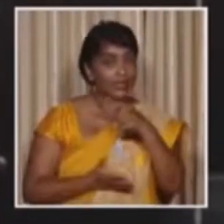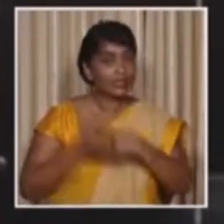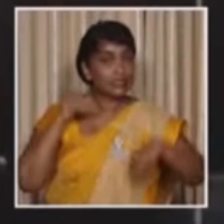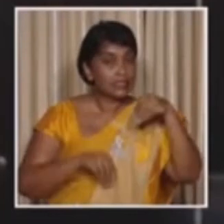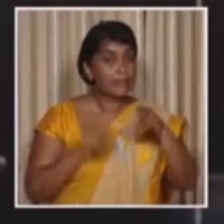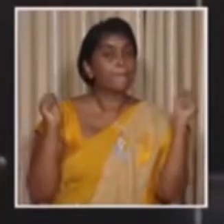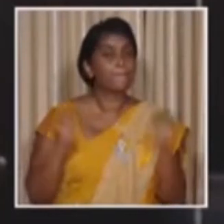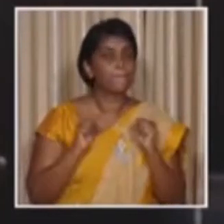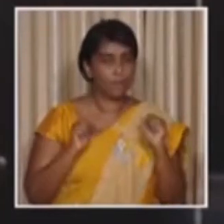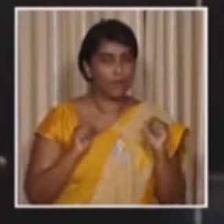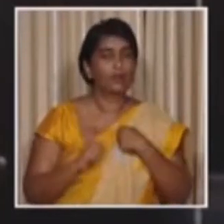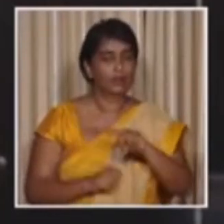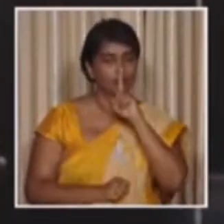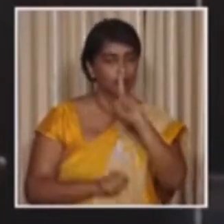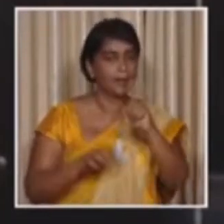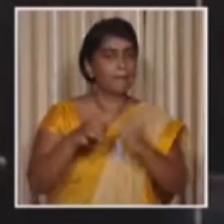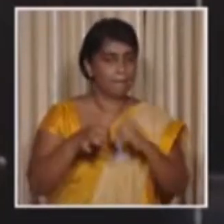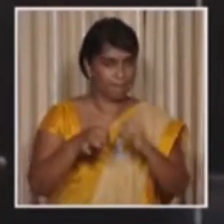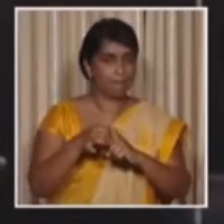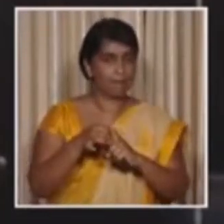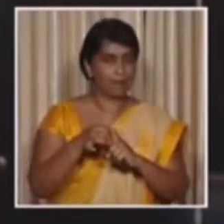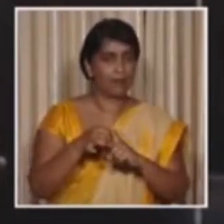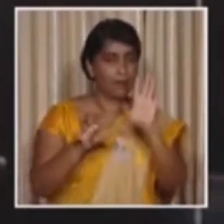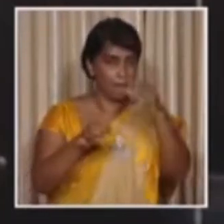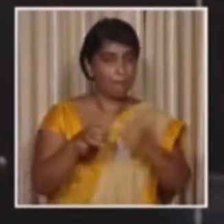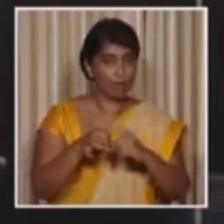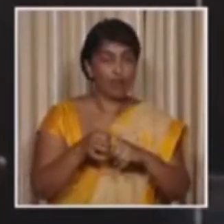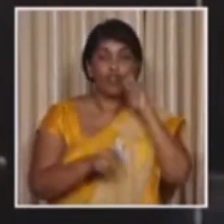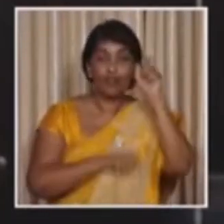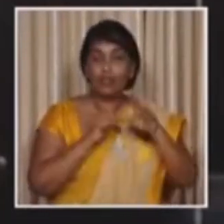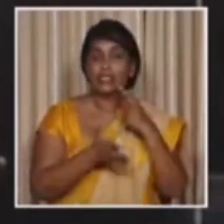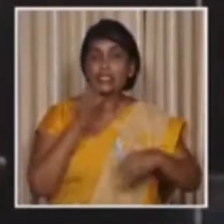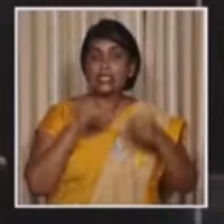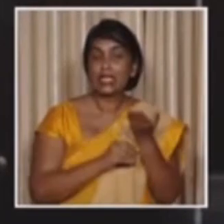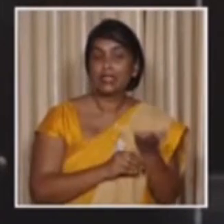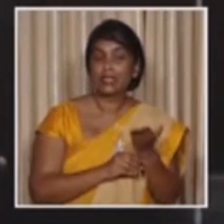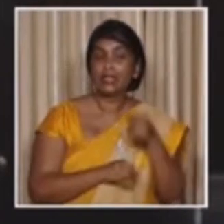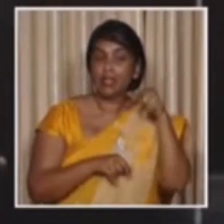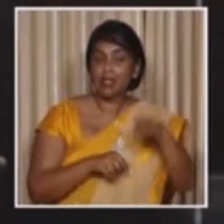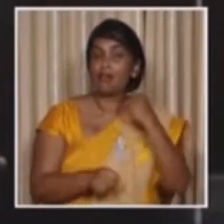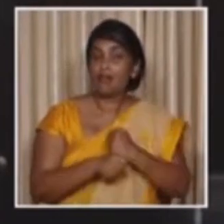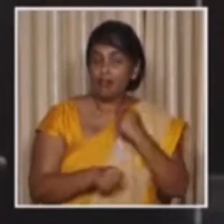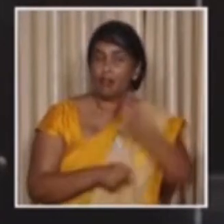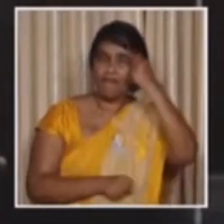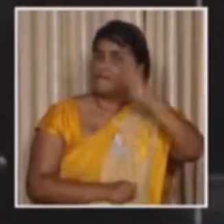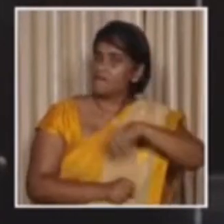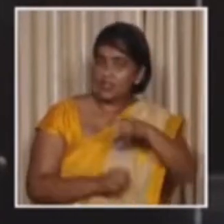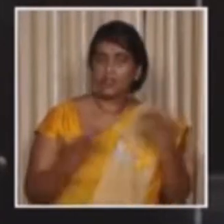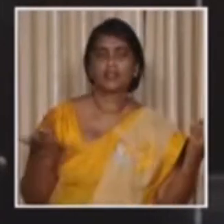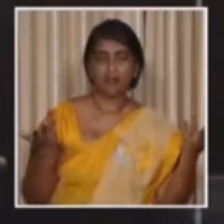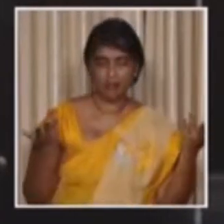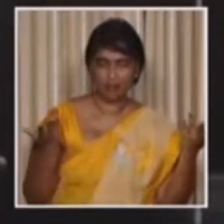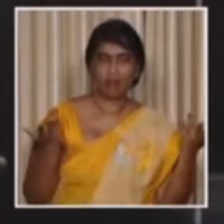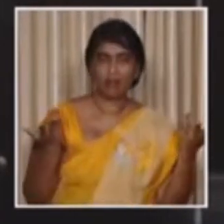ඡන්දයකට බයයි. මම ඔබතුමාට කියන ප්‍රශ්නේ ජනාධිපතිතුමනි. ප්‍රශ්නය මිනිස්සු ඇයි ඡන්දෙ ඉල්ලන්නේ? මේ ආණ්ඩුව කෙරෙහි විශ්වාසයක් නැතිකම